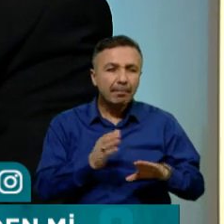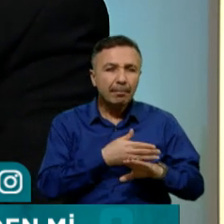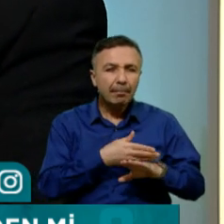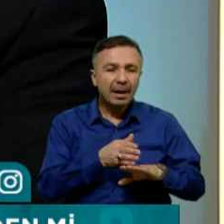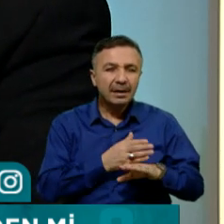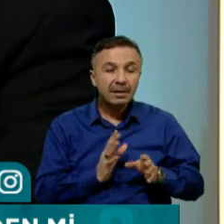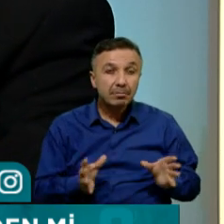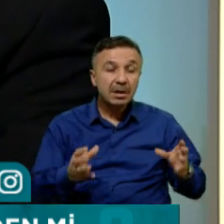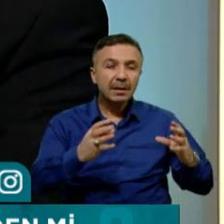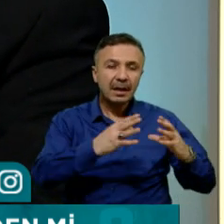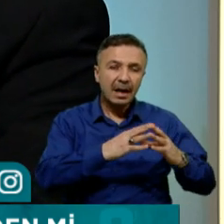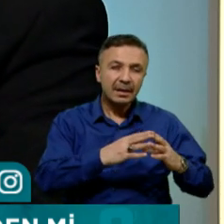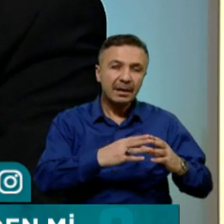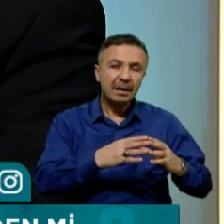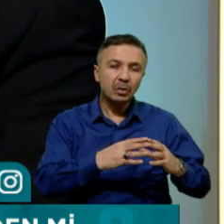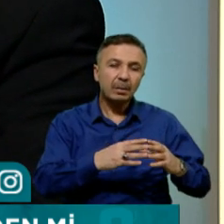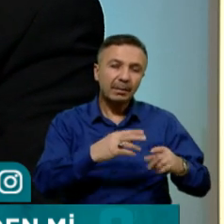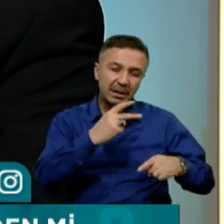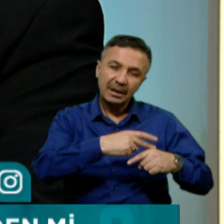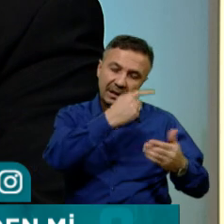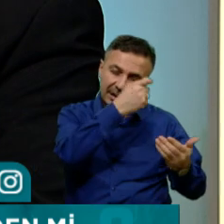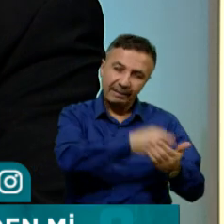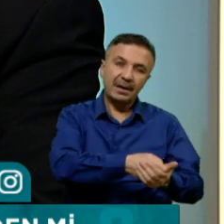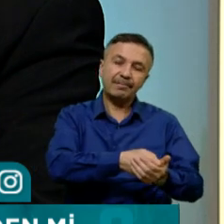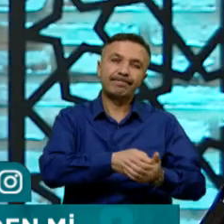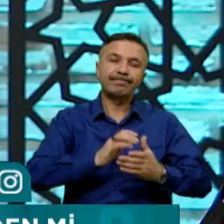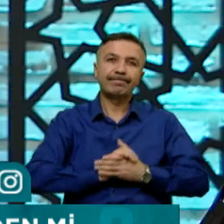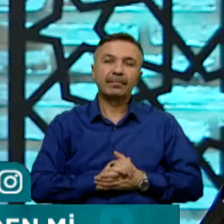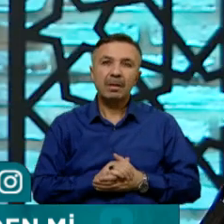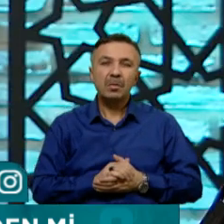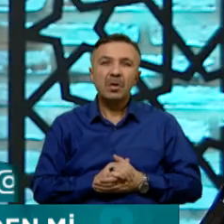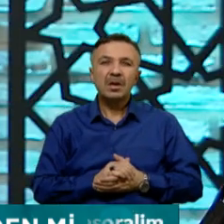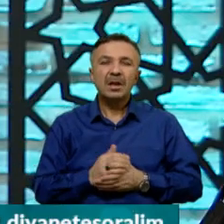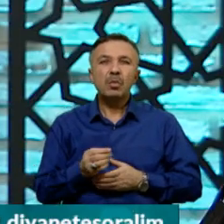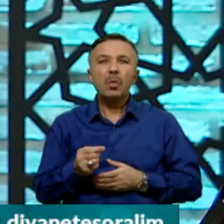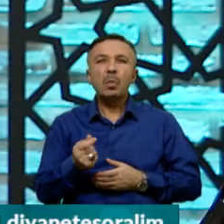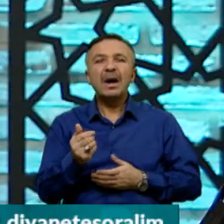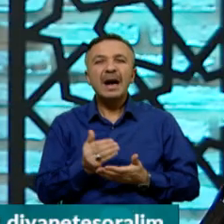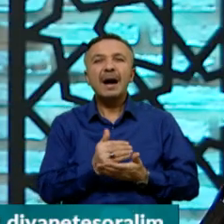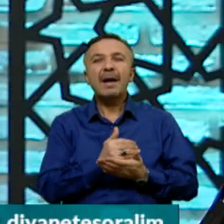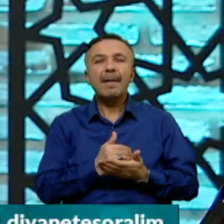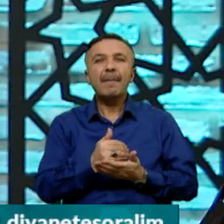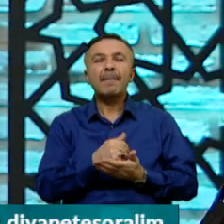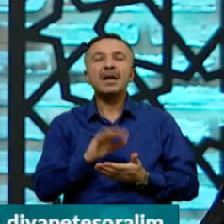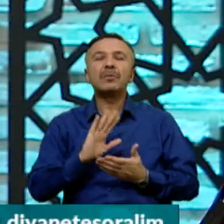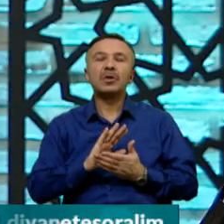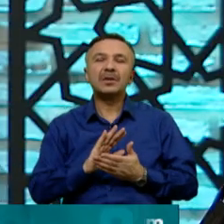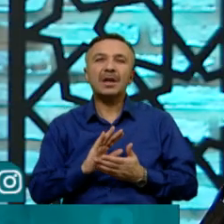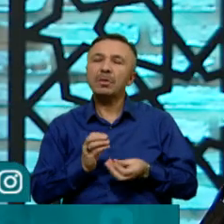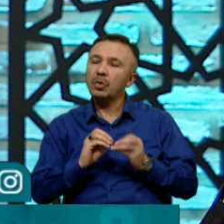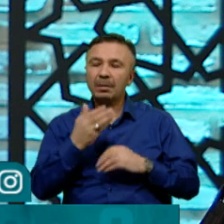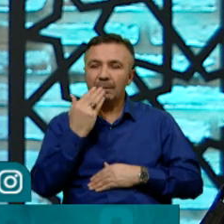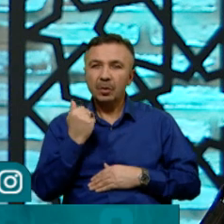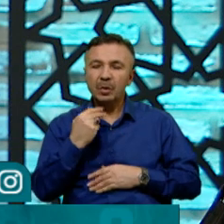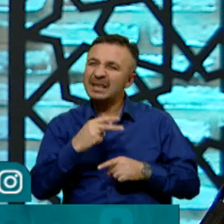değerlendirilir ve zekatını verir ve Eyvallah tabi burada para birikmiyor sabun para O zaman atacağım Çıkmış olacak bir şey yok